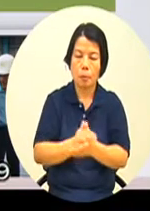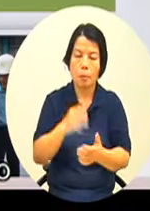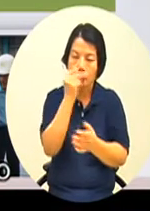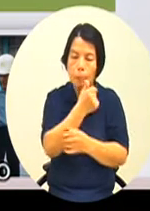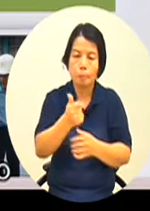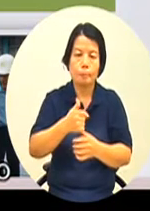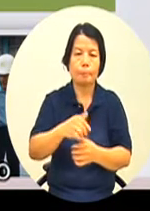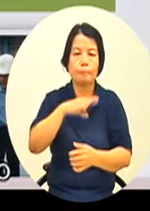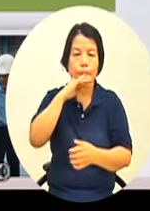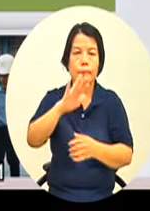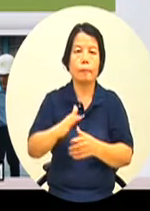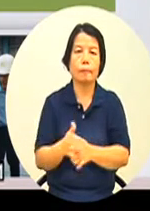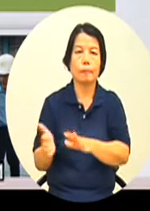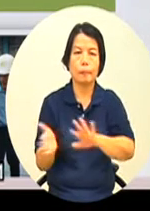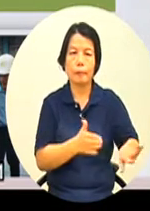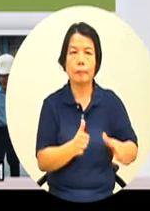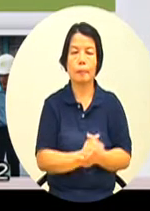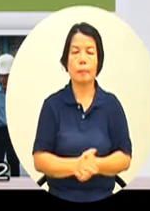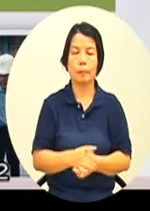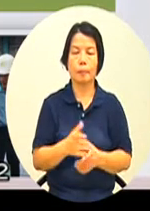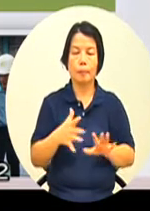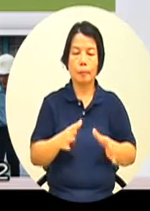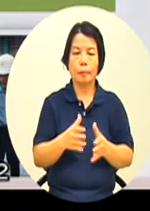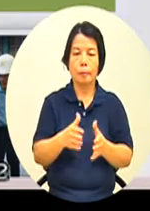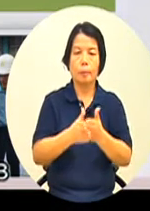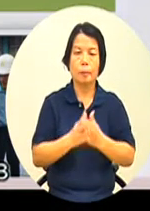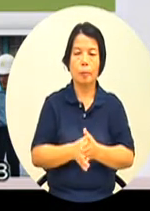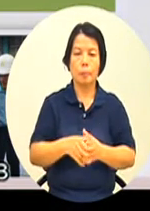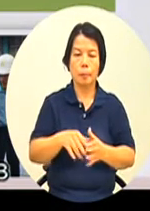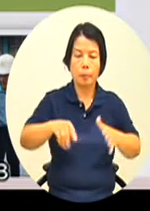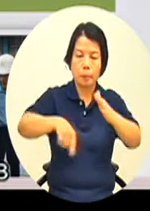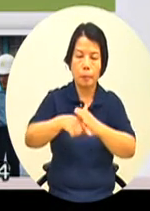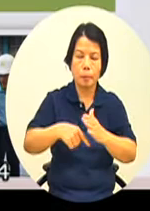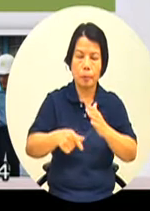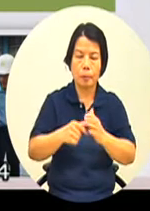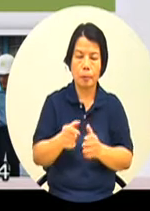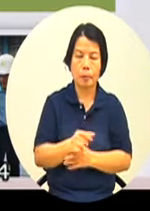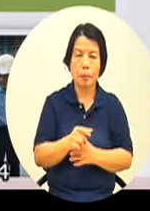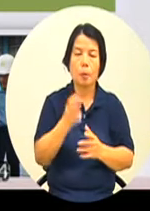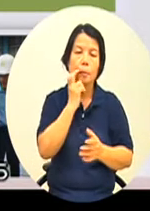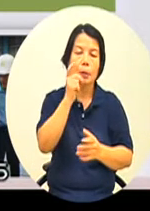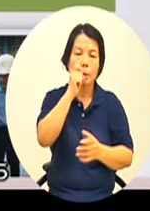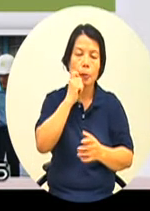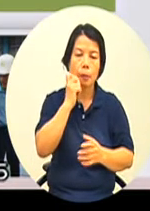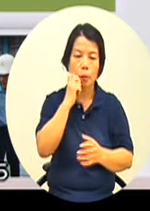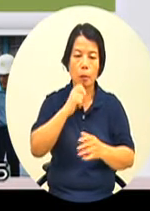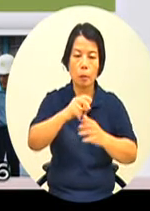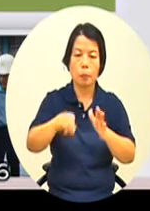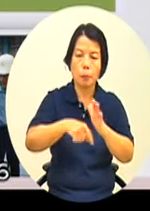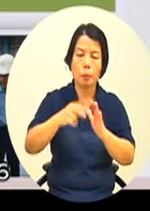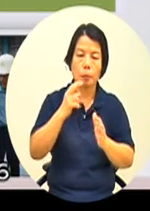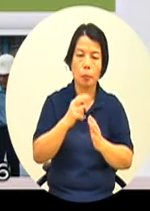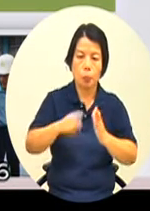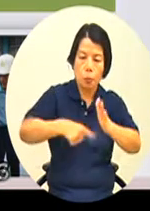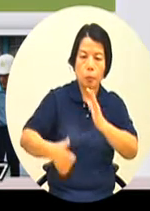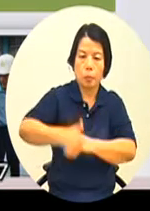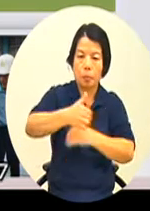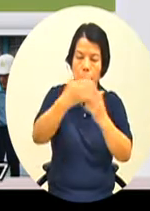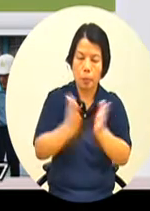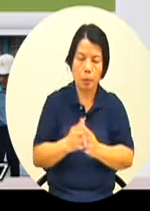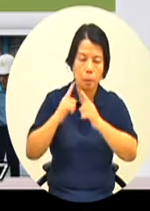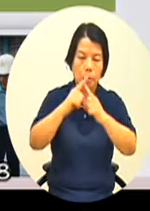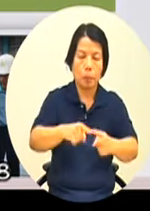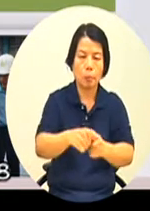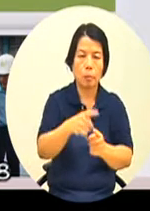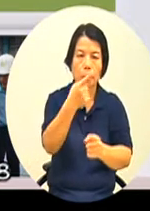动学堂、钢构验厂的教育训练，也到台北、台南道管中心观摩，以提